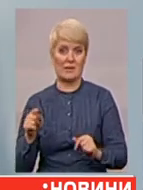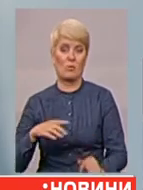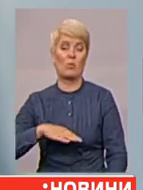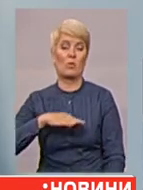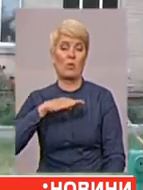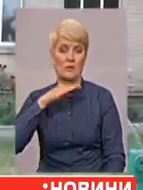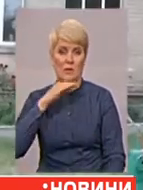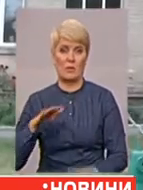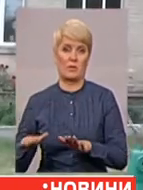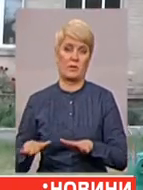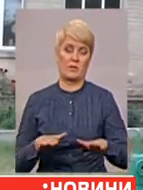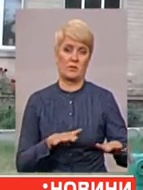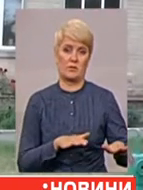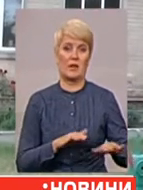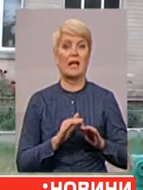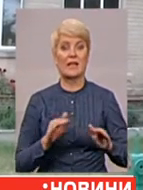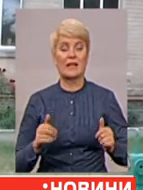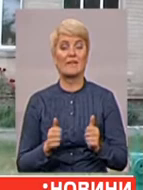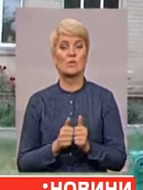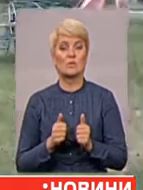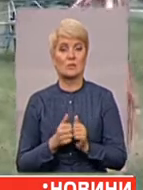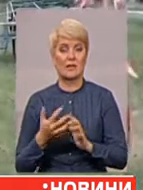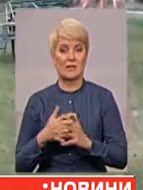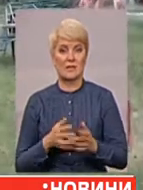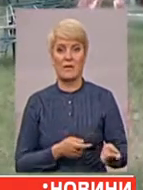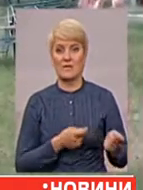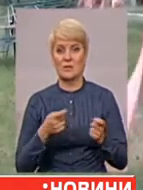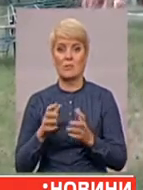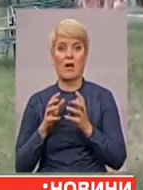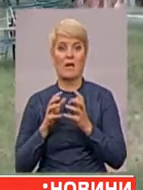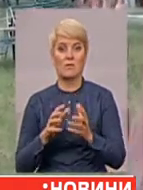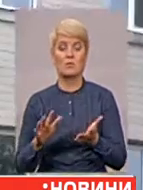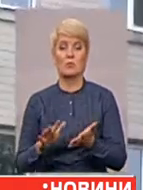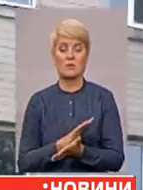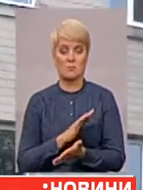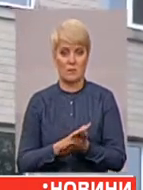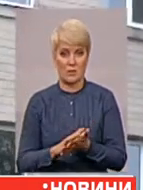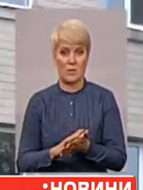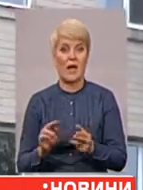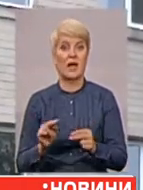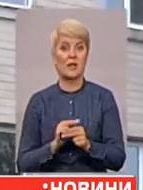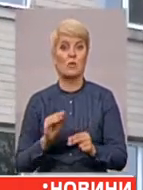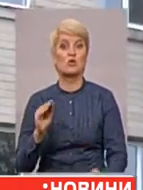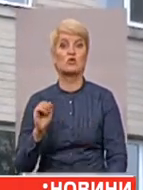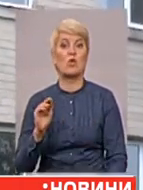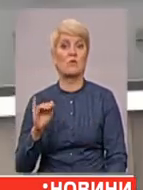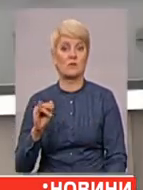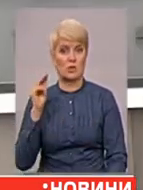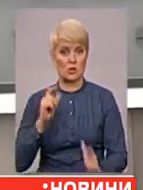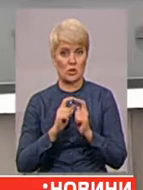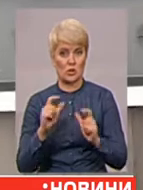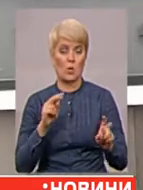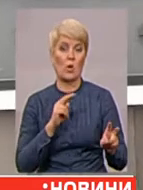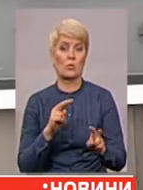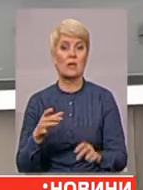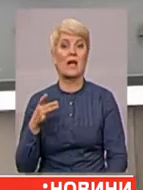достатньо приміщень. Дітей до сусіднього села возитимуть автобусами безплатно, а ремонт у жовнінській школі контролюватиме районний